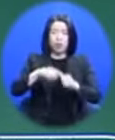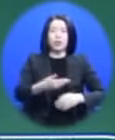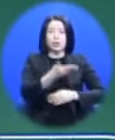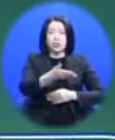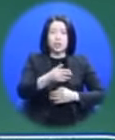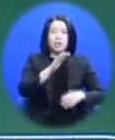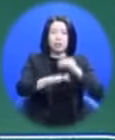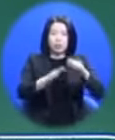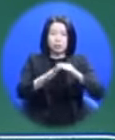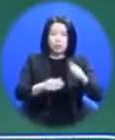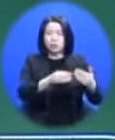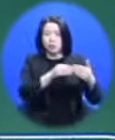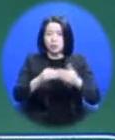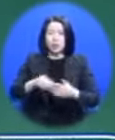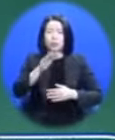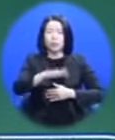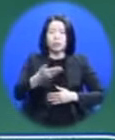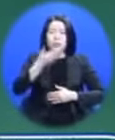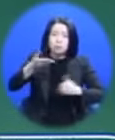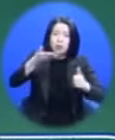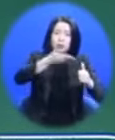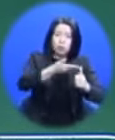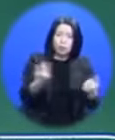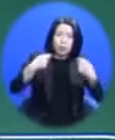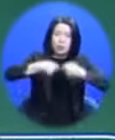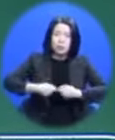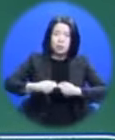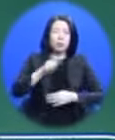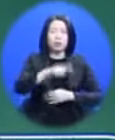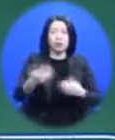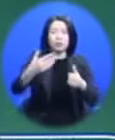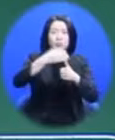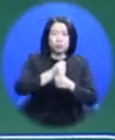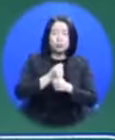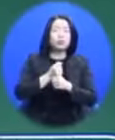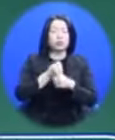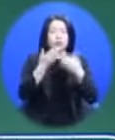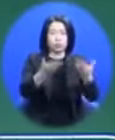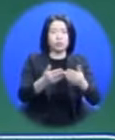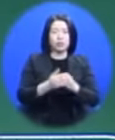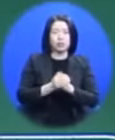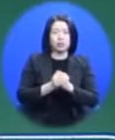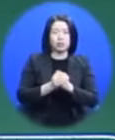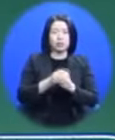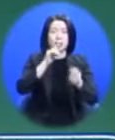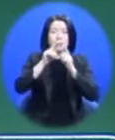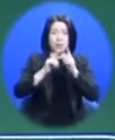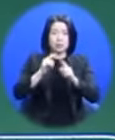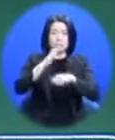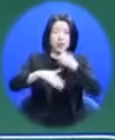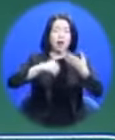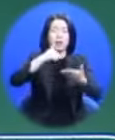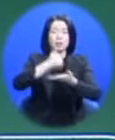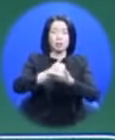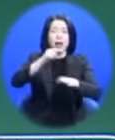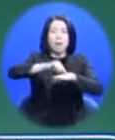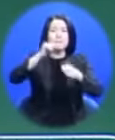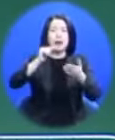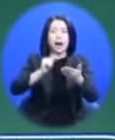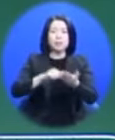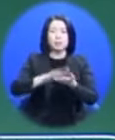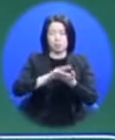걸음걸음 인도하겠고 너를 먹이고 입히고 너를 붙들어주겠다 라고 하는 하나님의